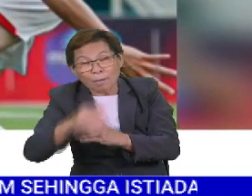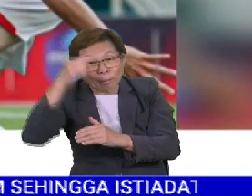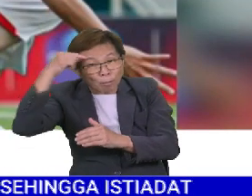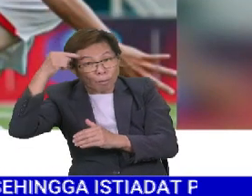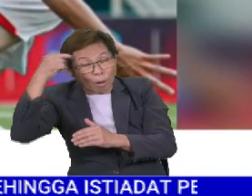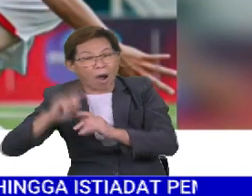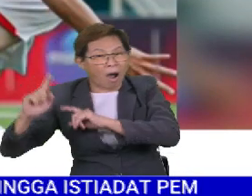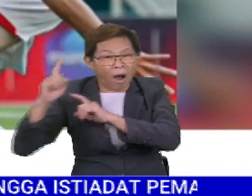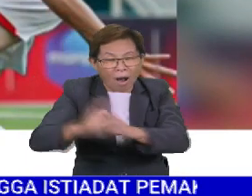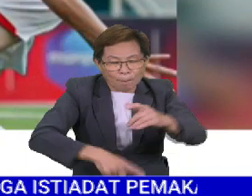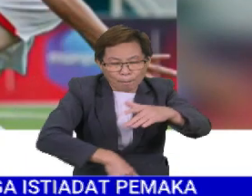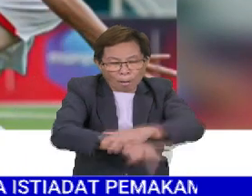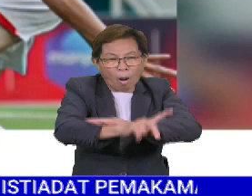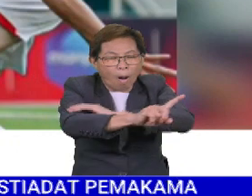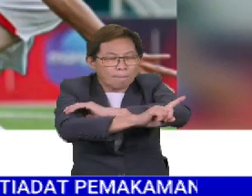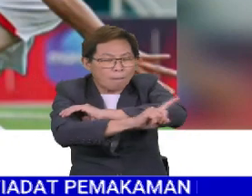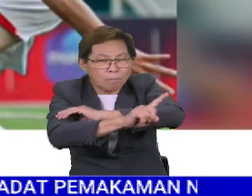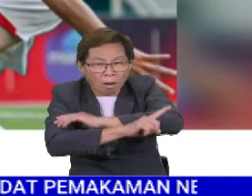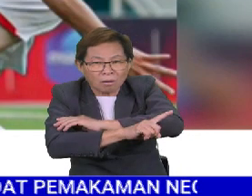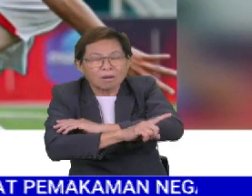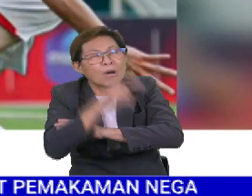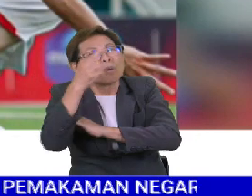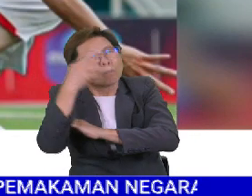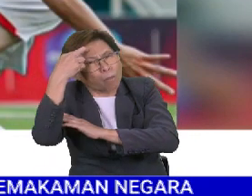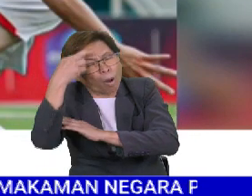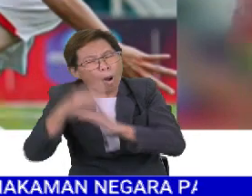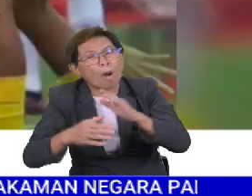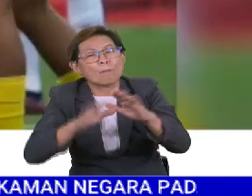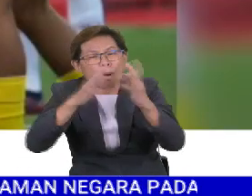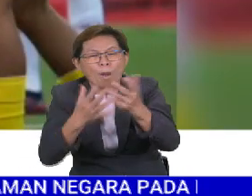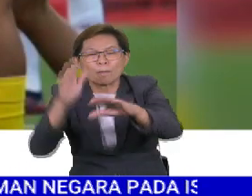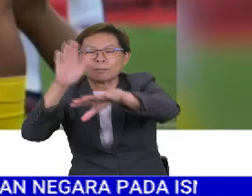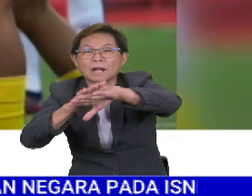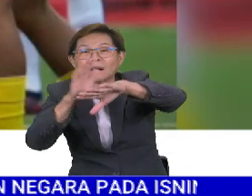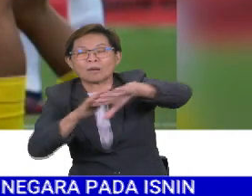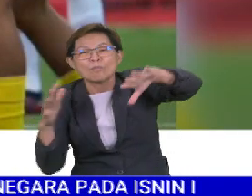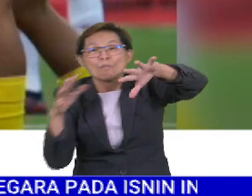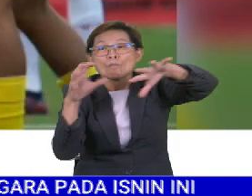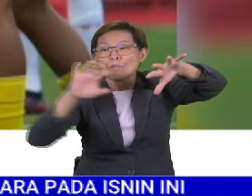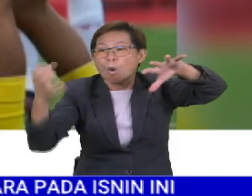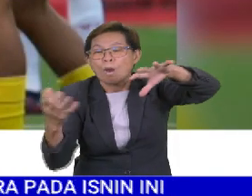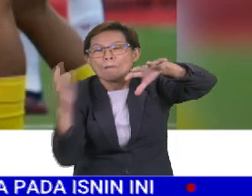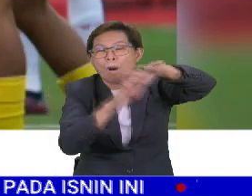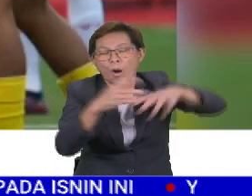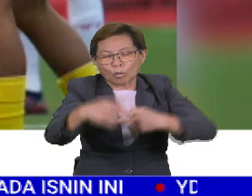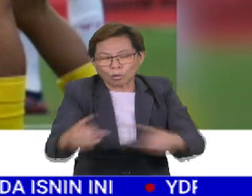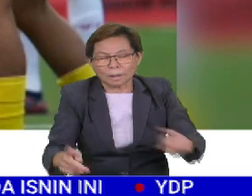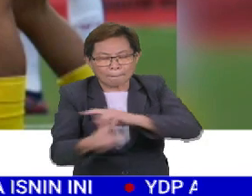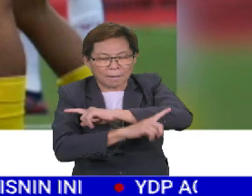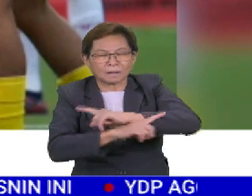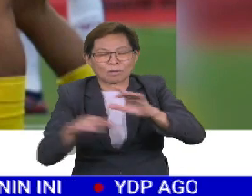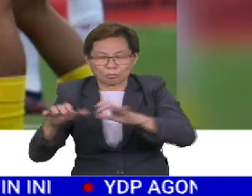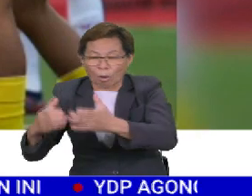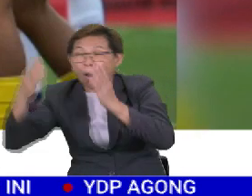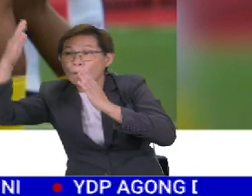Mongolia dihadiahkan sepakan penalti ia berfungsi selepas bola terkena tangan Faiza meren dalam kotak penalti Squad negara